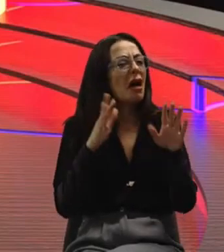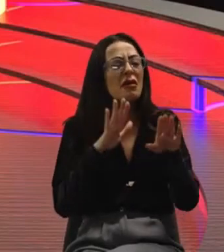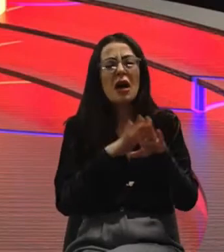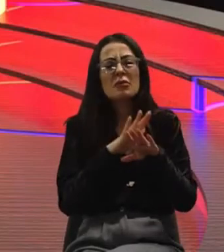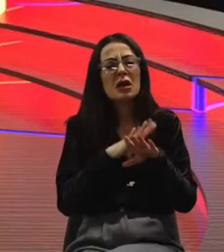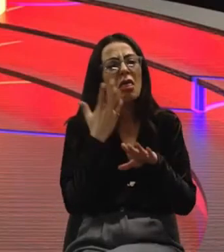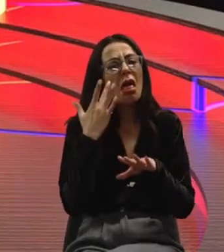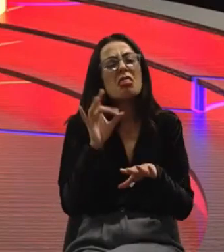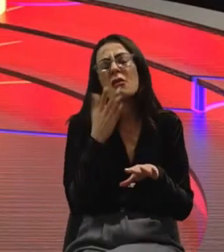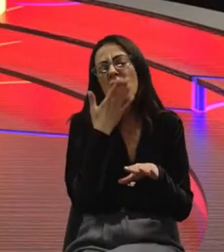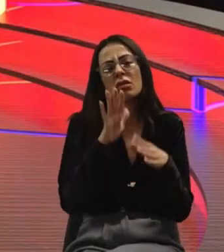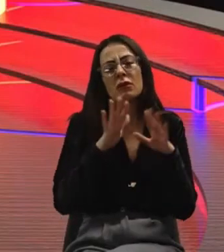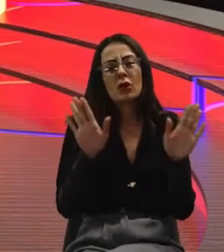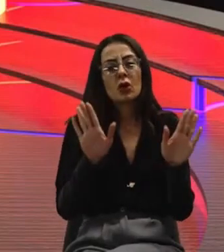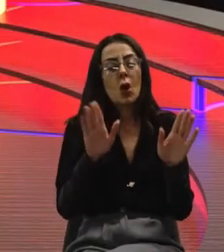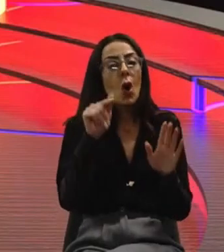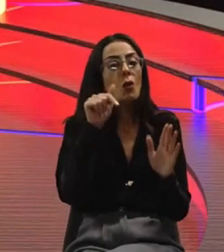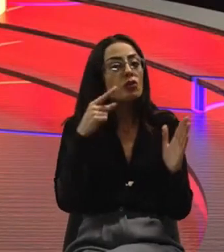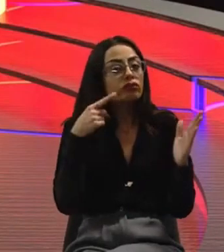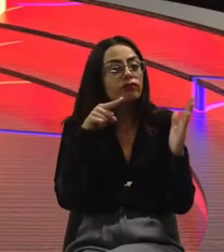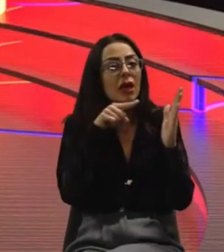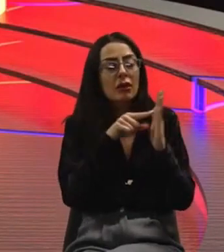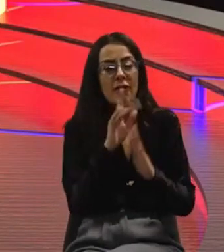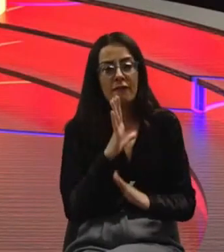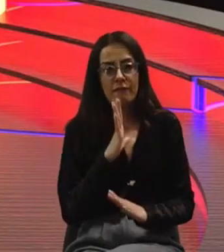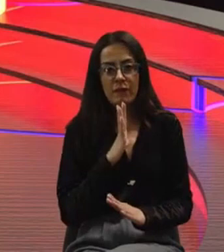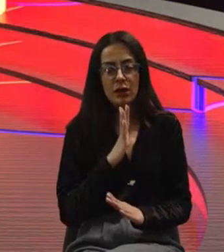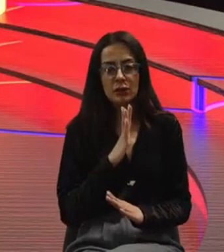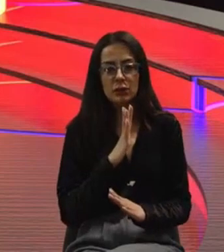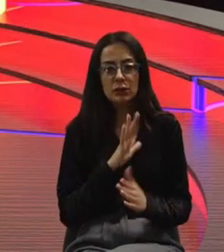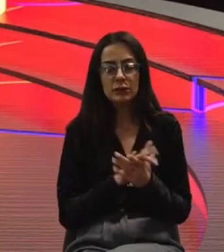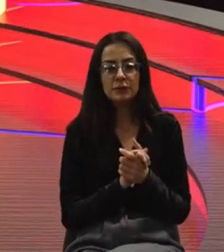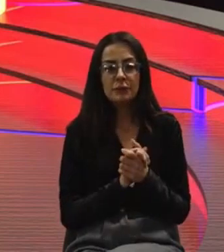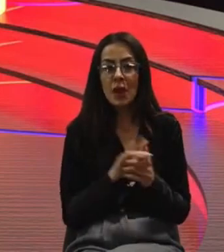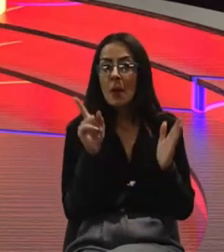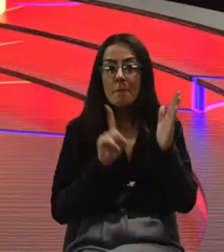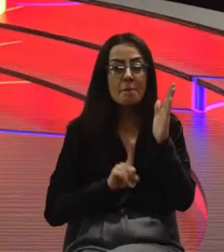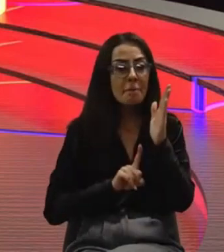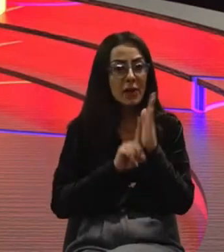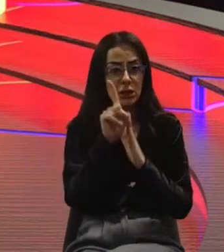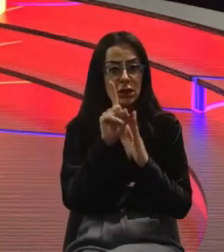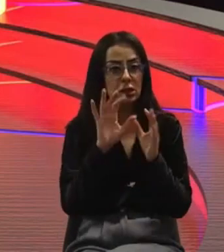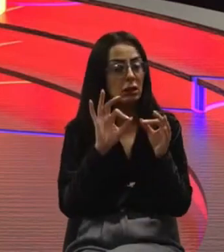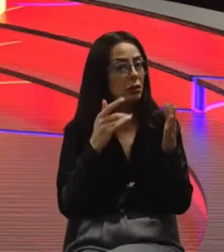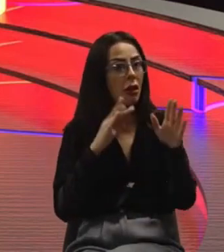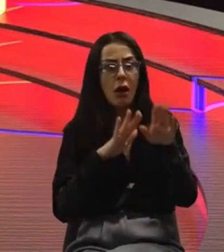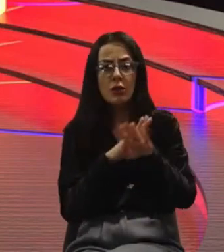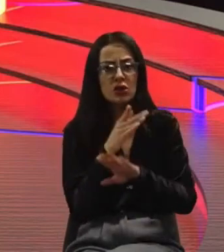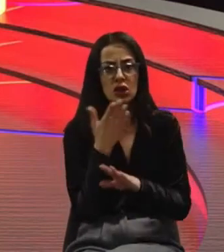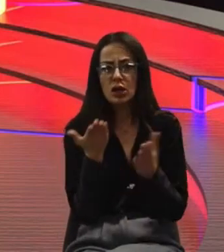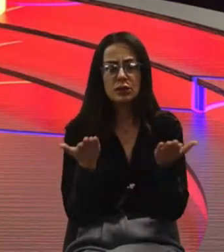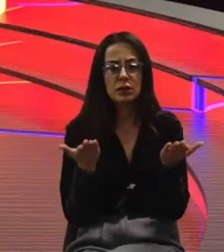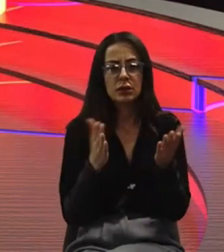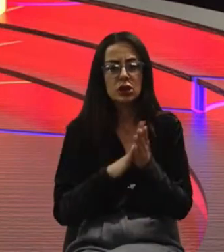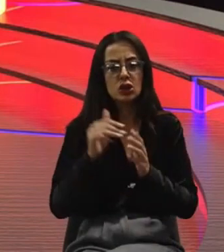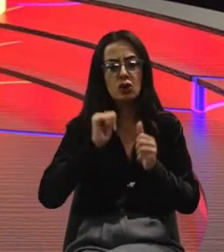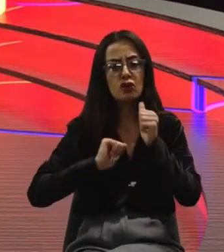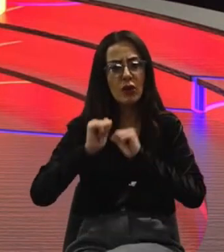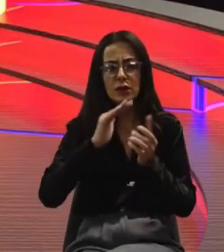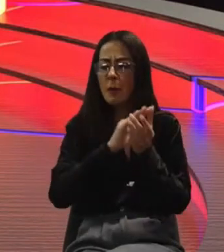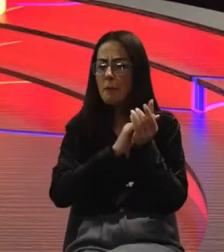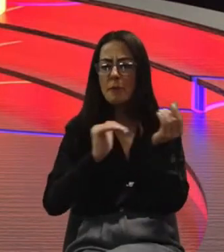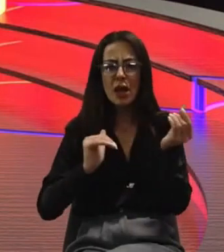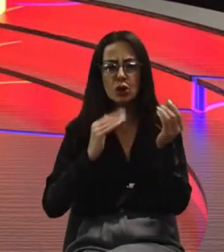ama asıl belirleyecek olan şu bu her yer nasıl nasıl ödeyeceksiniz yani üniversiteyi bitirdikten